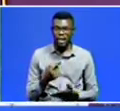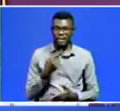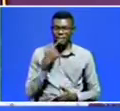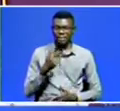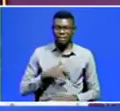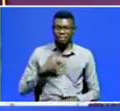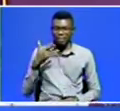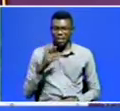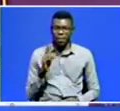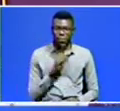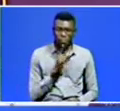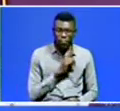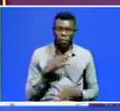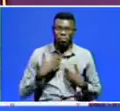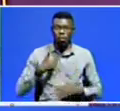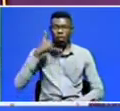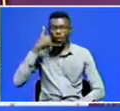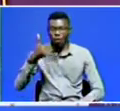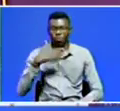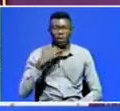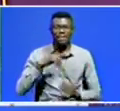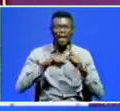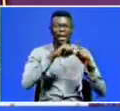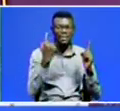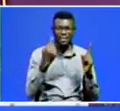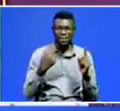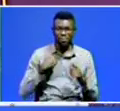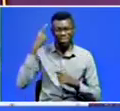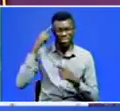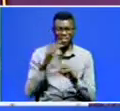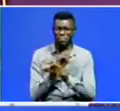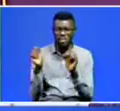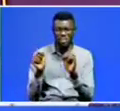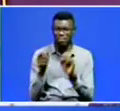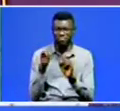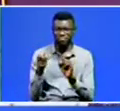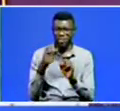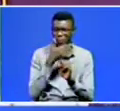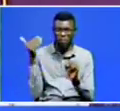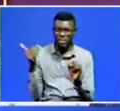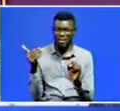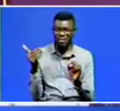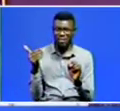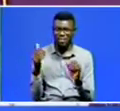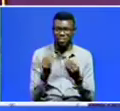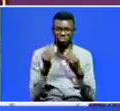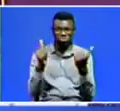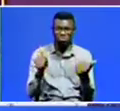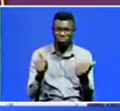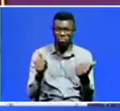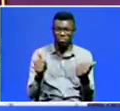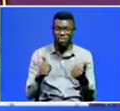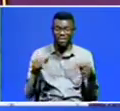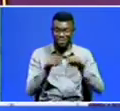threats, there are calls, there are what. I think, Your Excellency, that cannot and should never be your legacy. And I